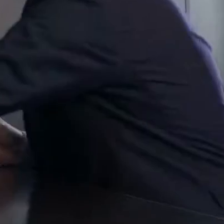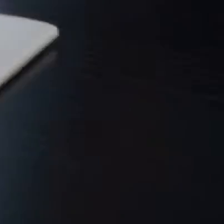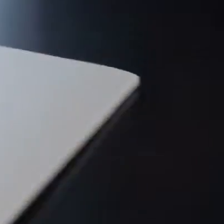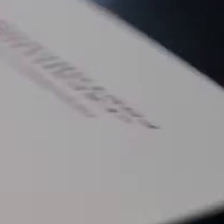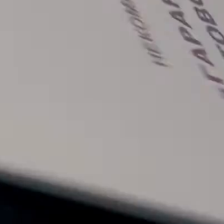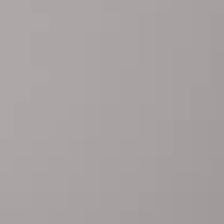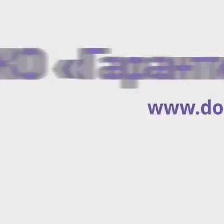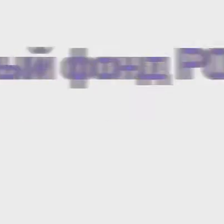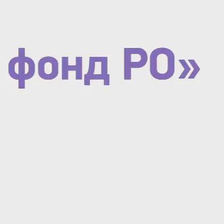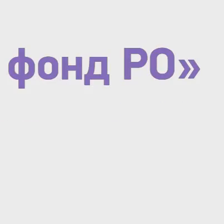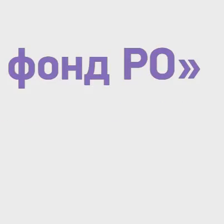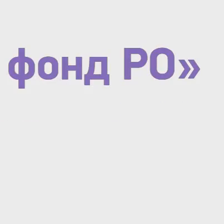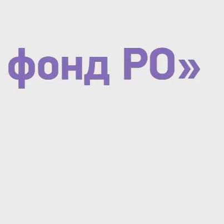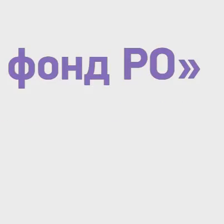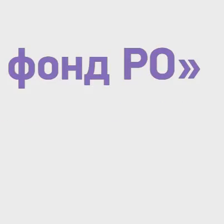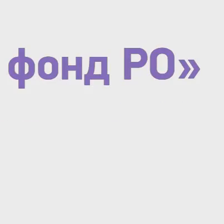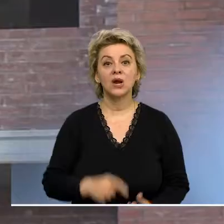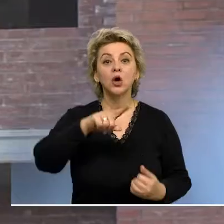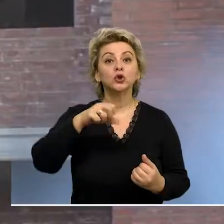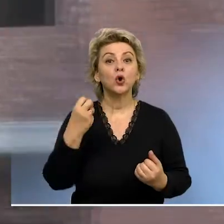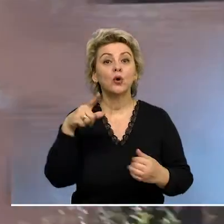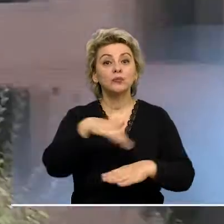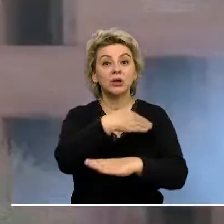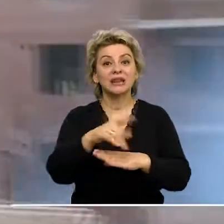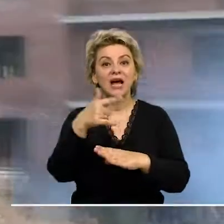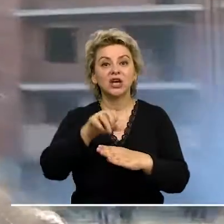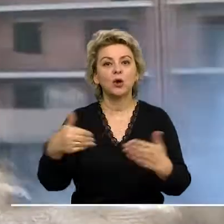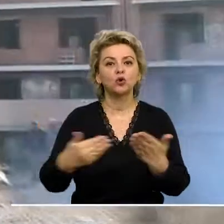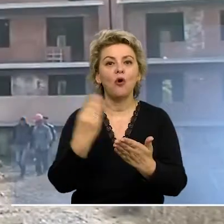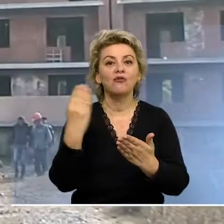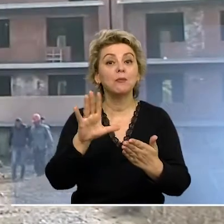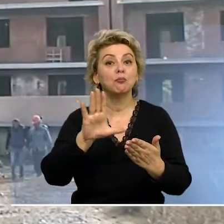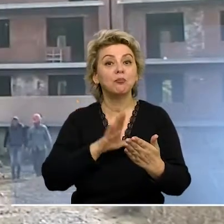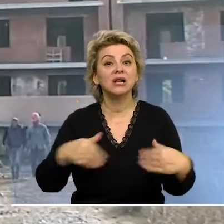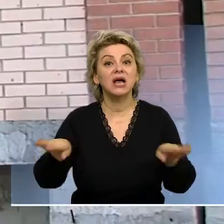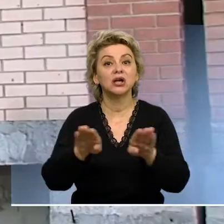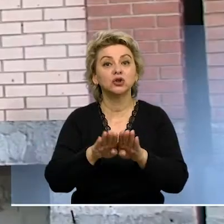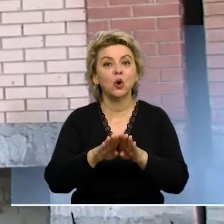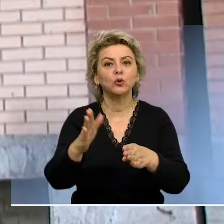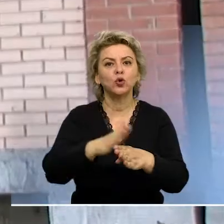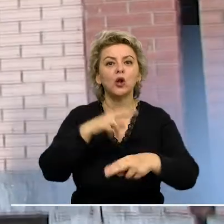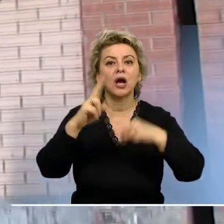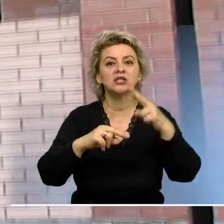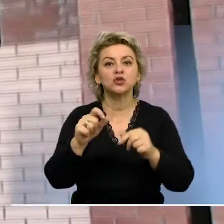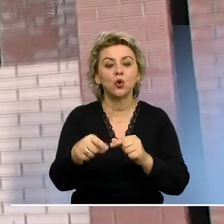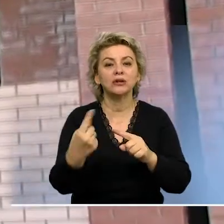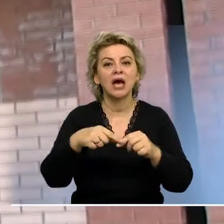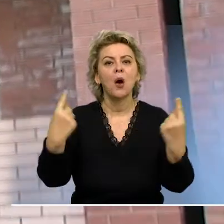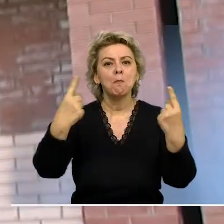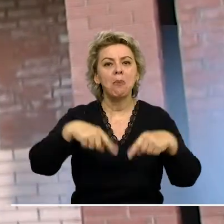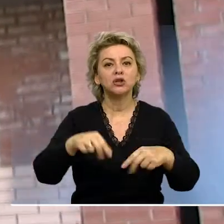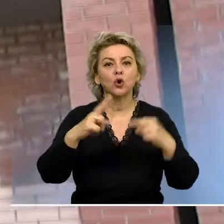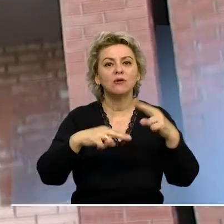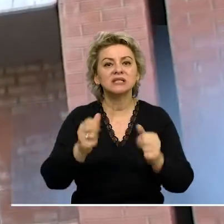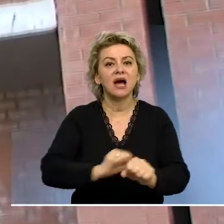банком. Гарантийный фонд Ростовской области. Дом номер 12 по улице Нахимова в Новошахтинске стал так называемым